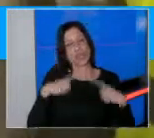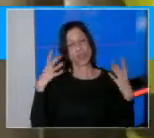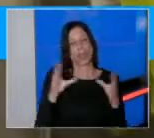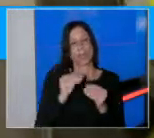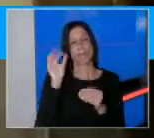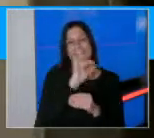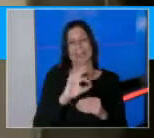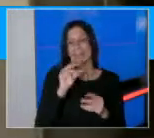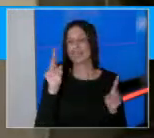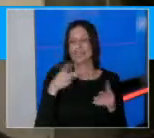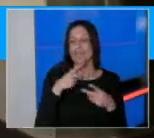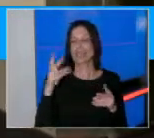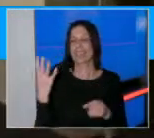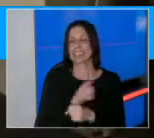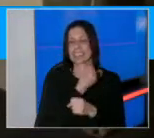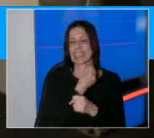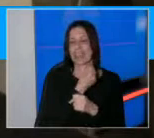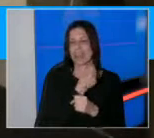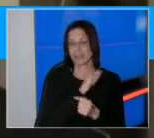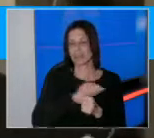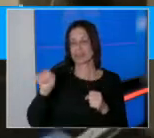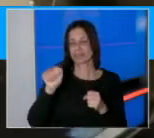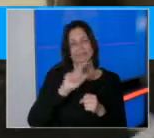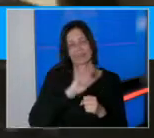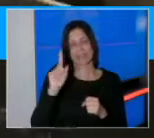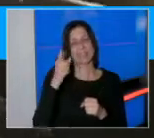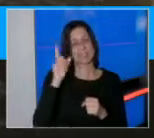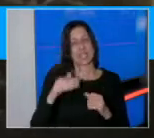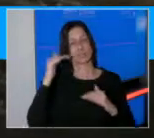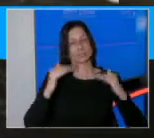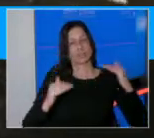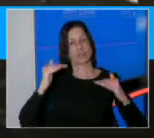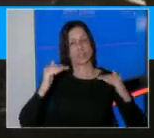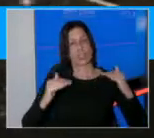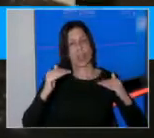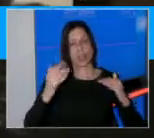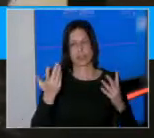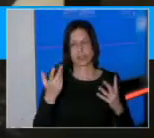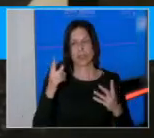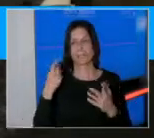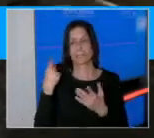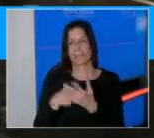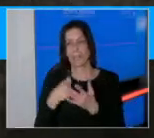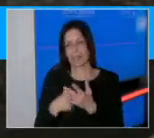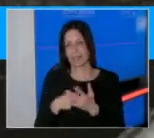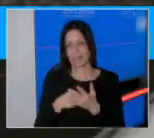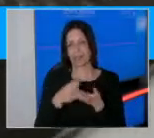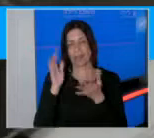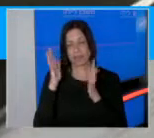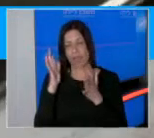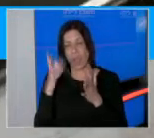הנגיף. אנחנו לא נצליח למגר אותו. אנחנו צריכים להגיע לאיזשהו שיווי משקל בין המחיר הנוראי,